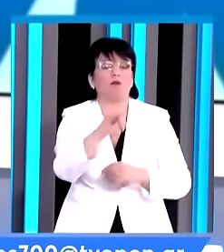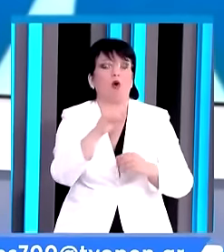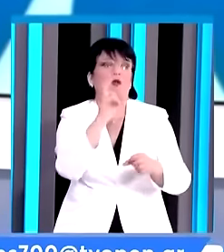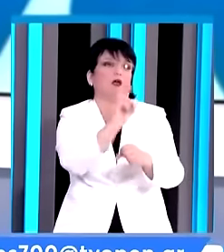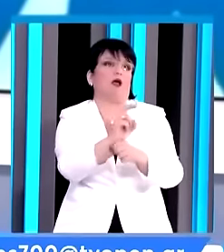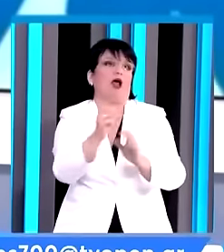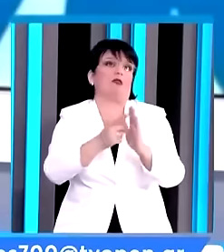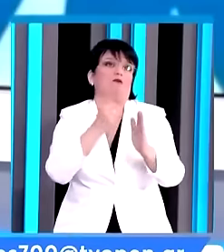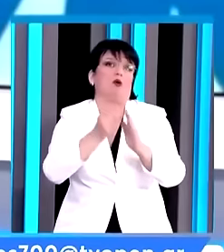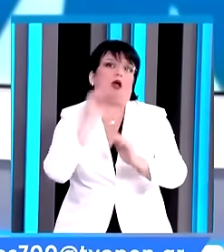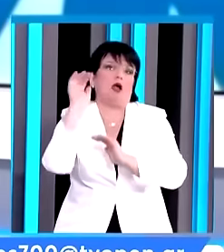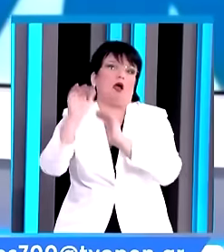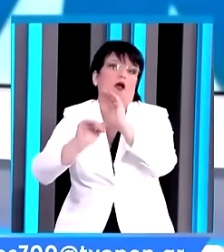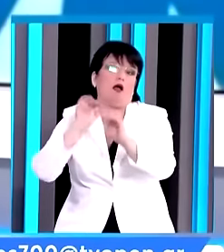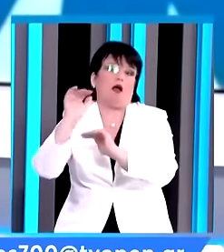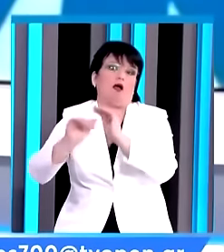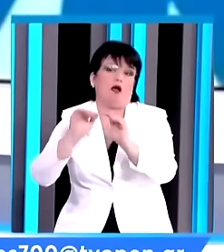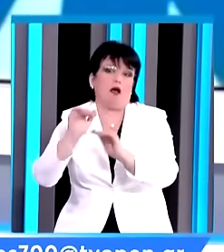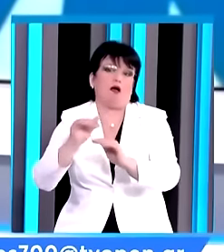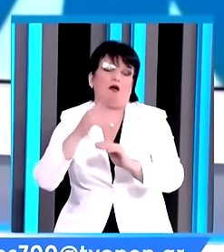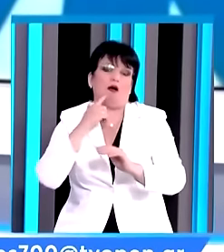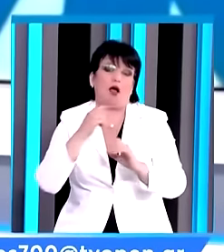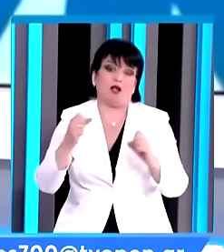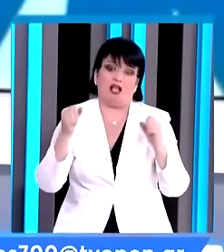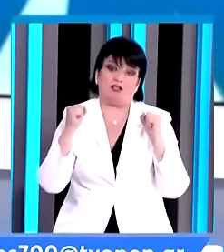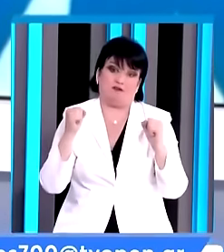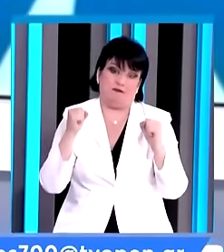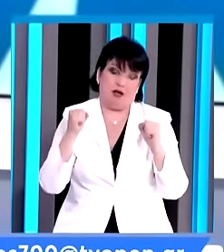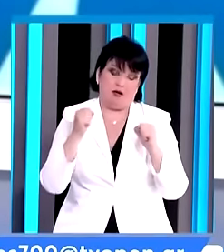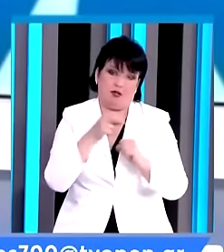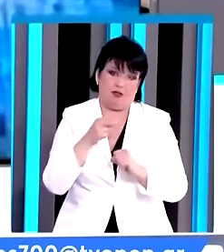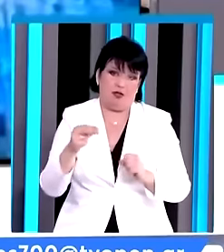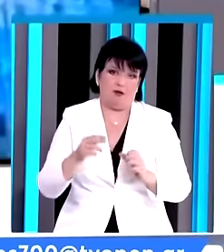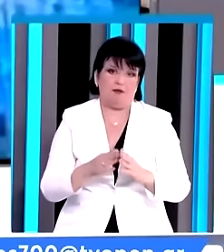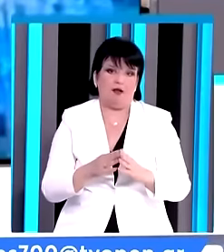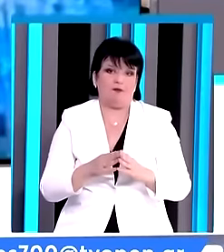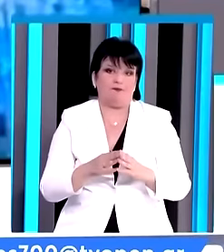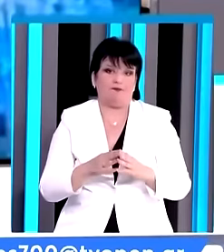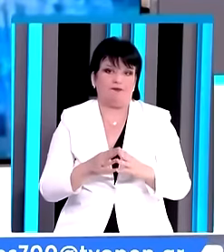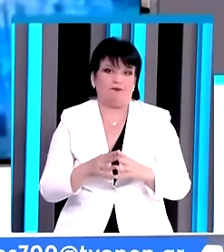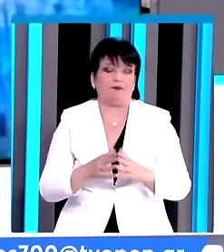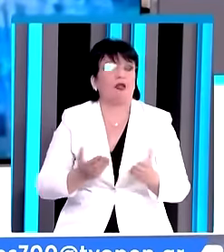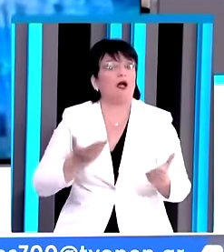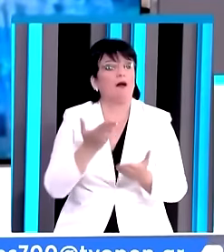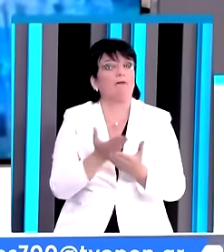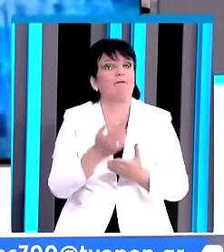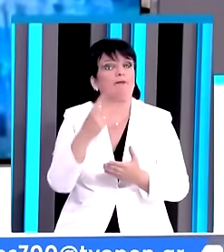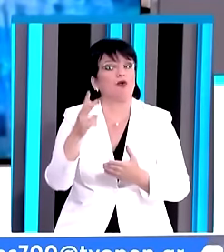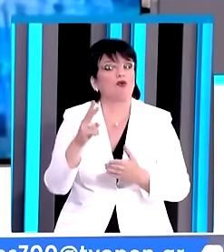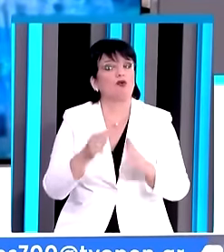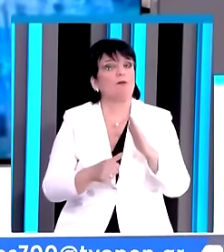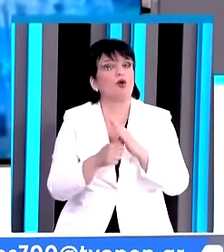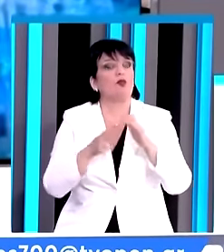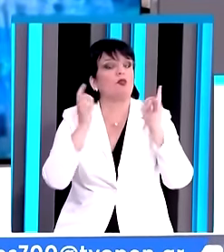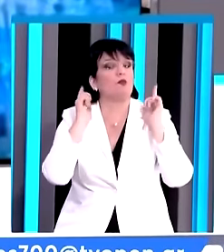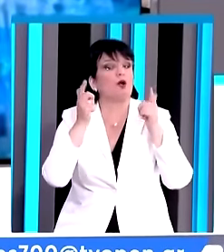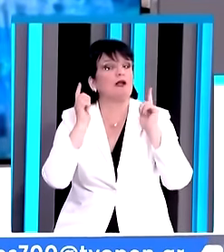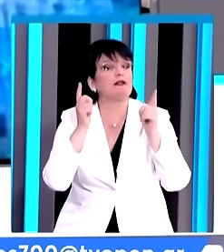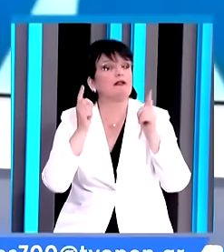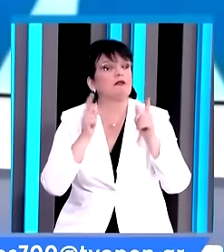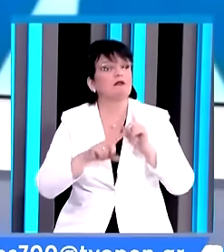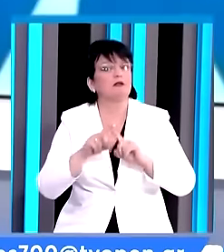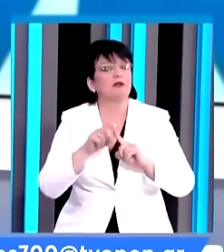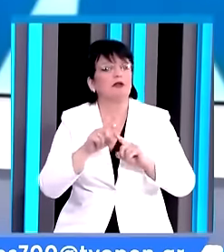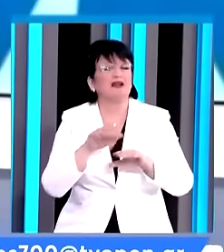πια. Και εμείς θα εγγυηθούμε με φιλάθλους την ασφάλεια. Έχετε καταλήξει ποια είναι η πρότασή σας για πρόεδρο Δημοκρατίας?